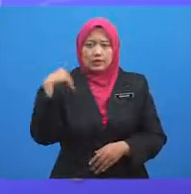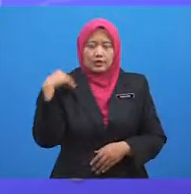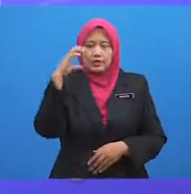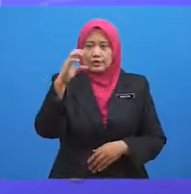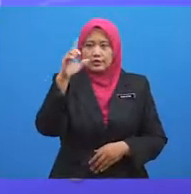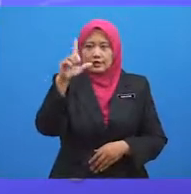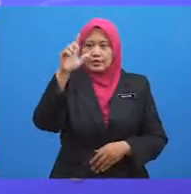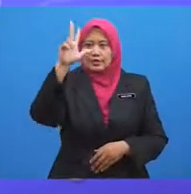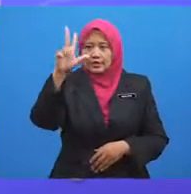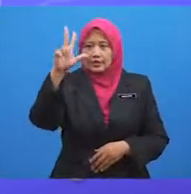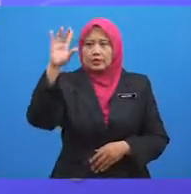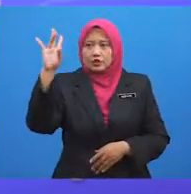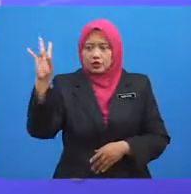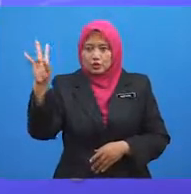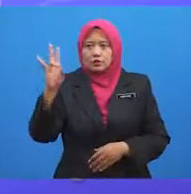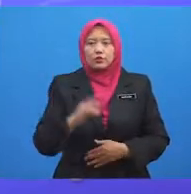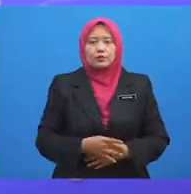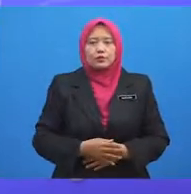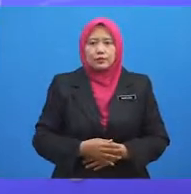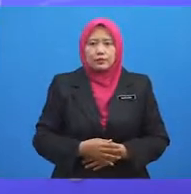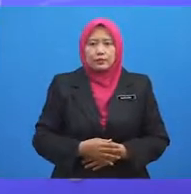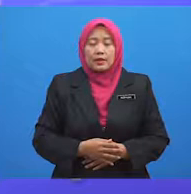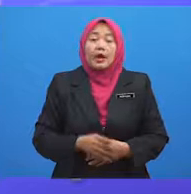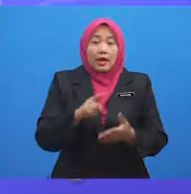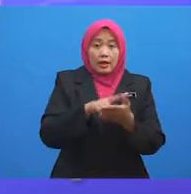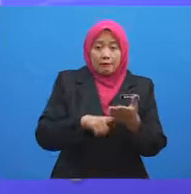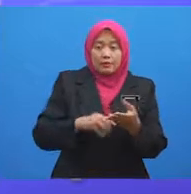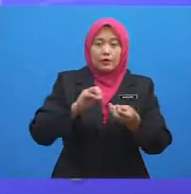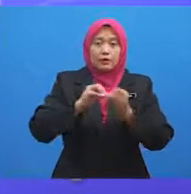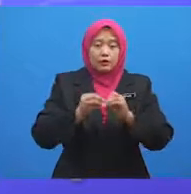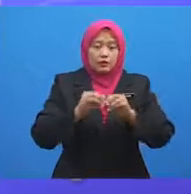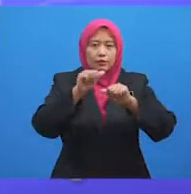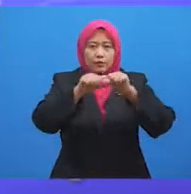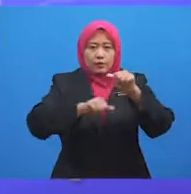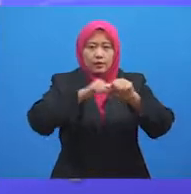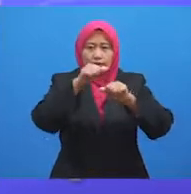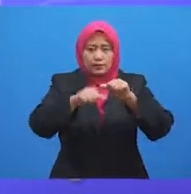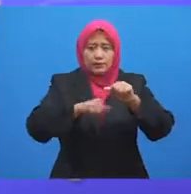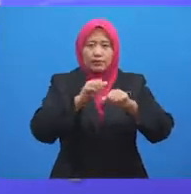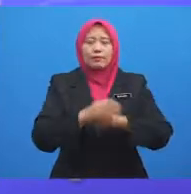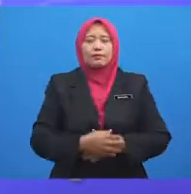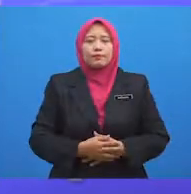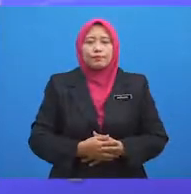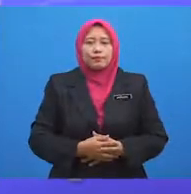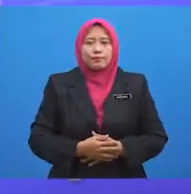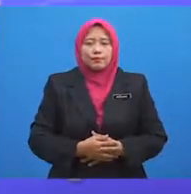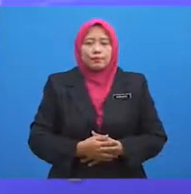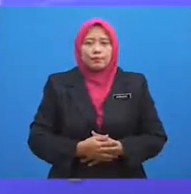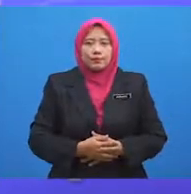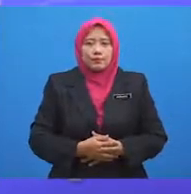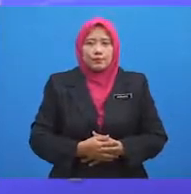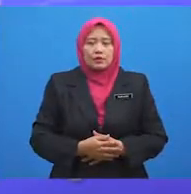Apakah nombor proton bagi atom klorin? Ya, nombor proton bagi atom